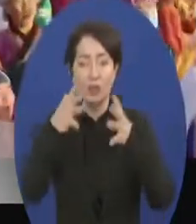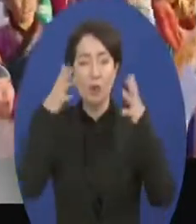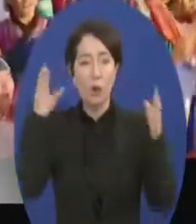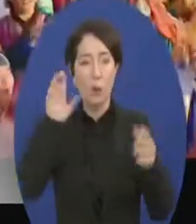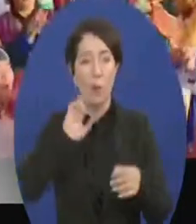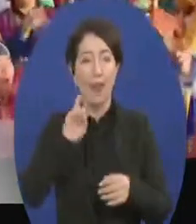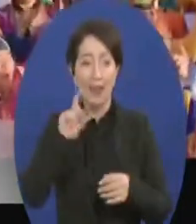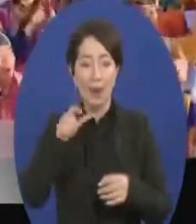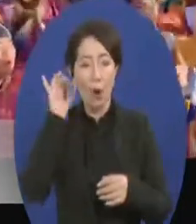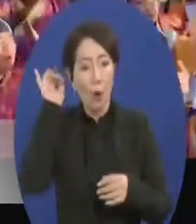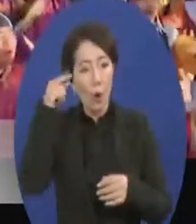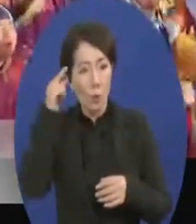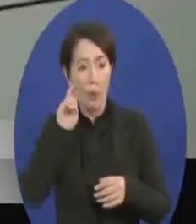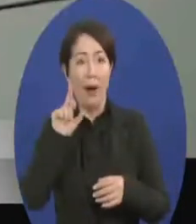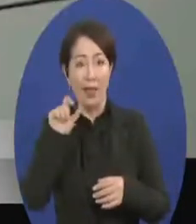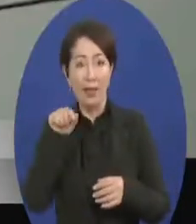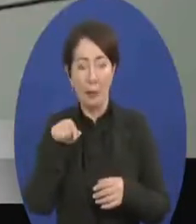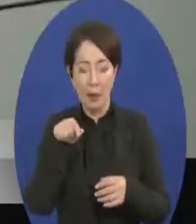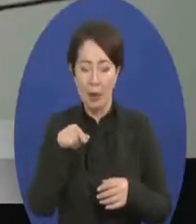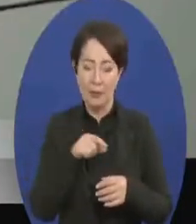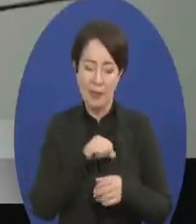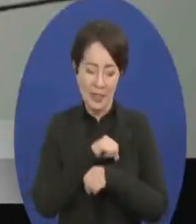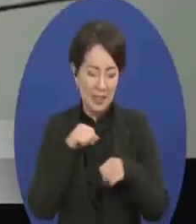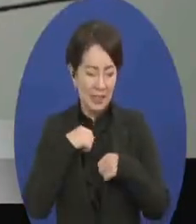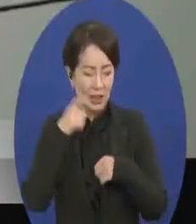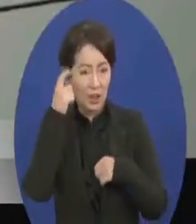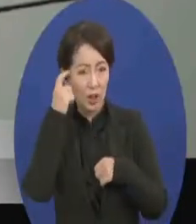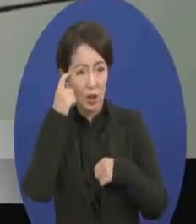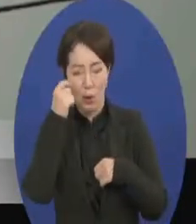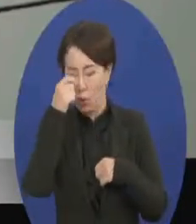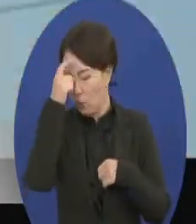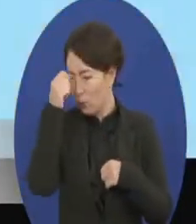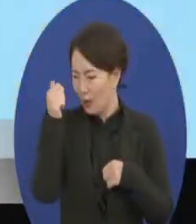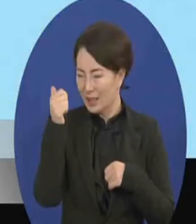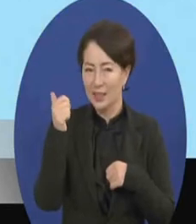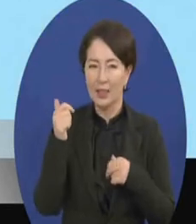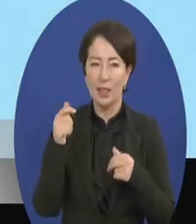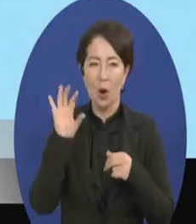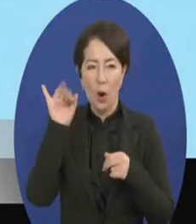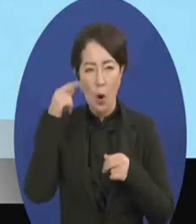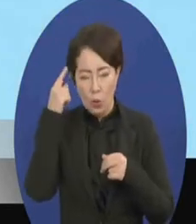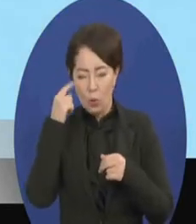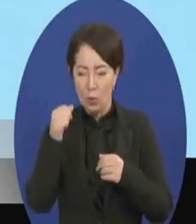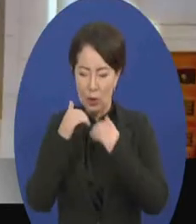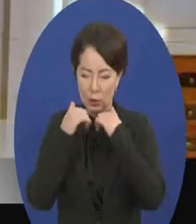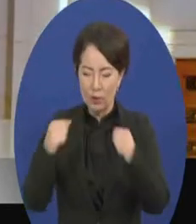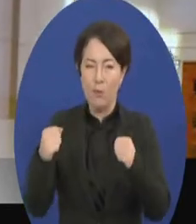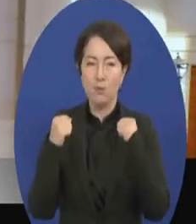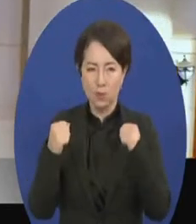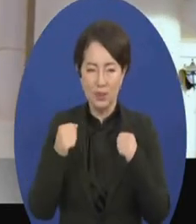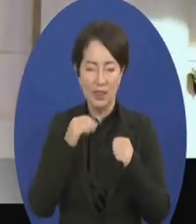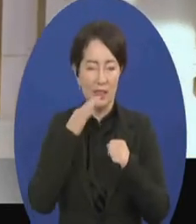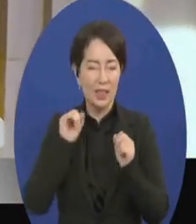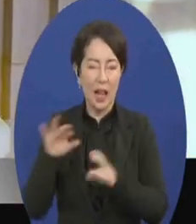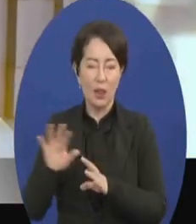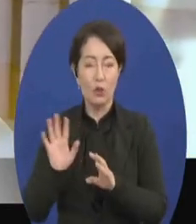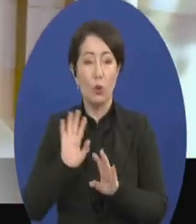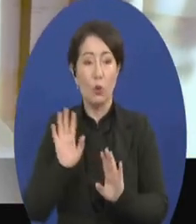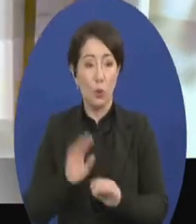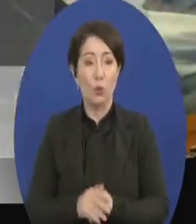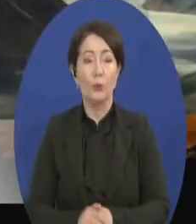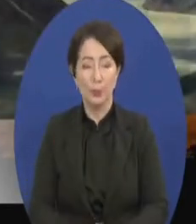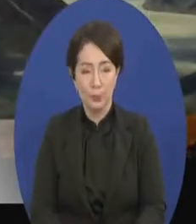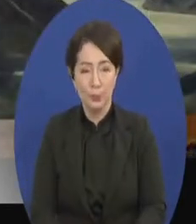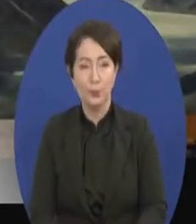байна. Энэ бол оюун санааны баялаг. Тийм учраас ард гэрээ тэгэхээр тархитлогоо ухаан санаатай оюун санааныхаа тусгаар тогтмолыг бид хизээж авдаг.